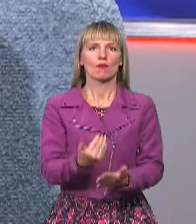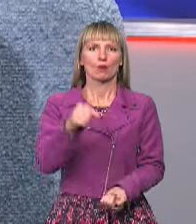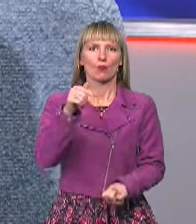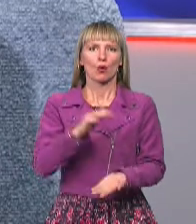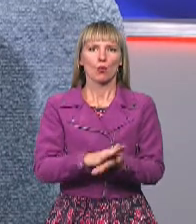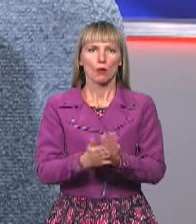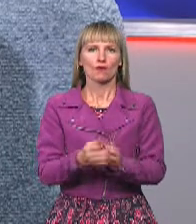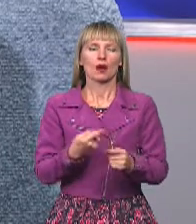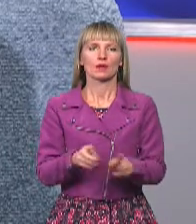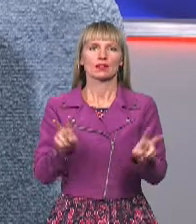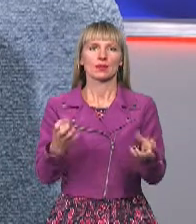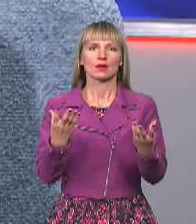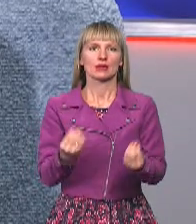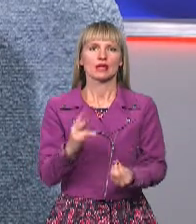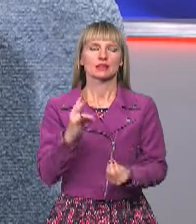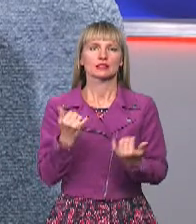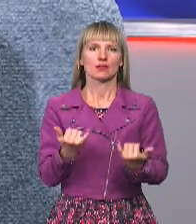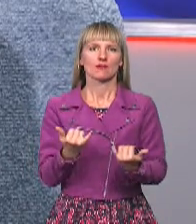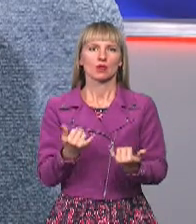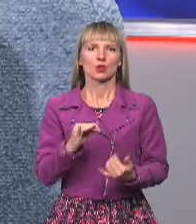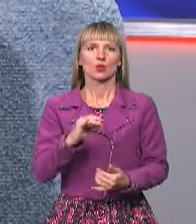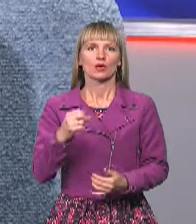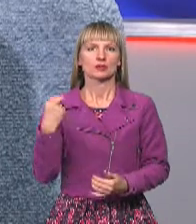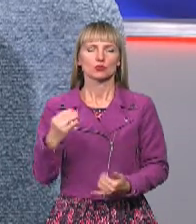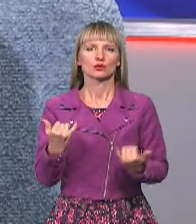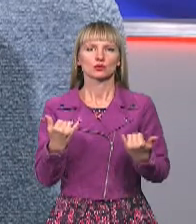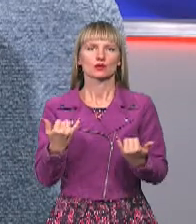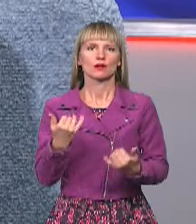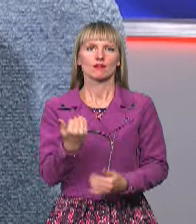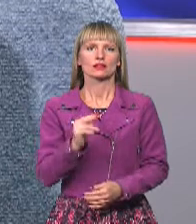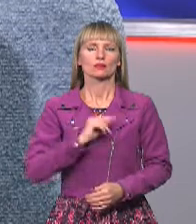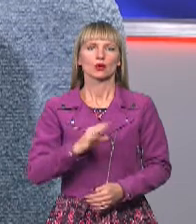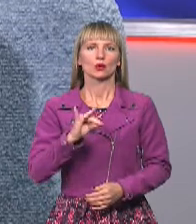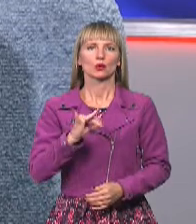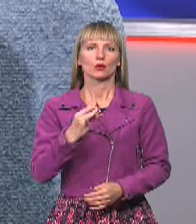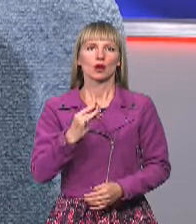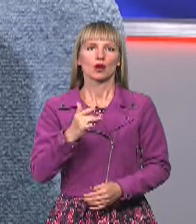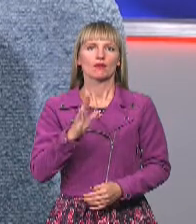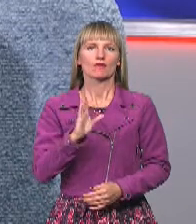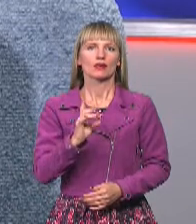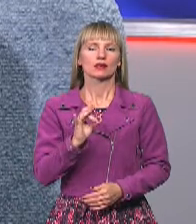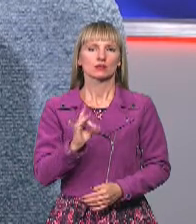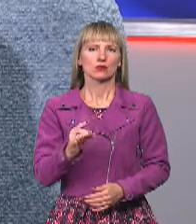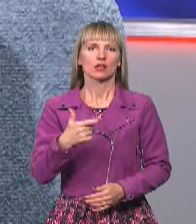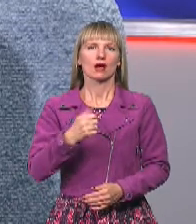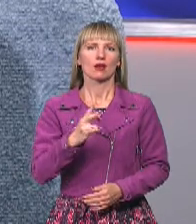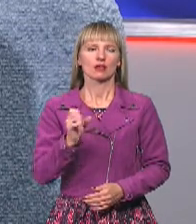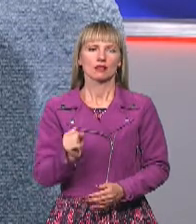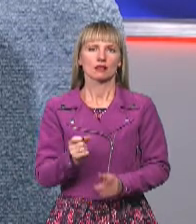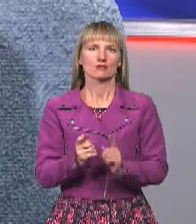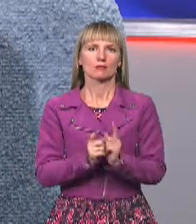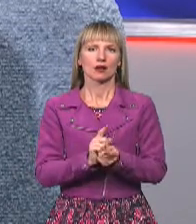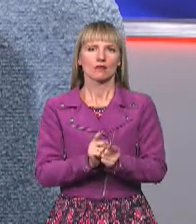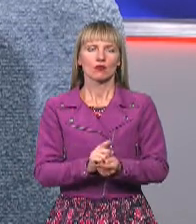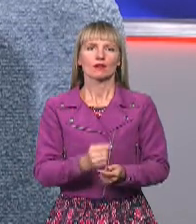це сьогодні у темі дня на UA Запоріжжя. У студії для вас працює Віктор Дерев'янко. Дякуємо за мову жестів Ганні Кириченко. Вітаємо у нашій